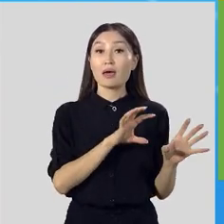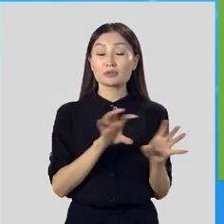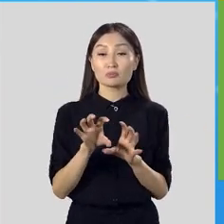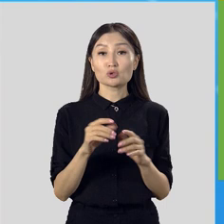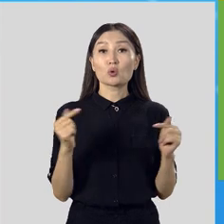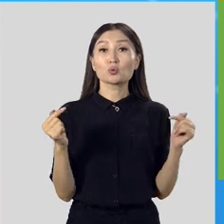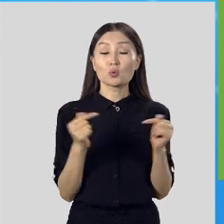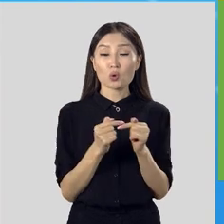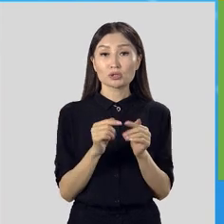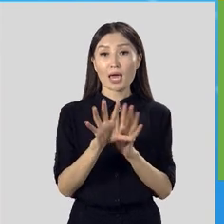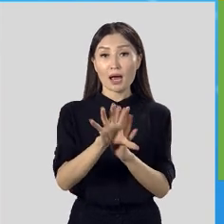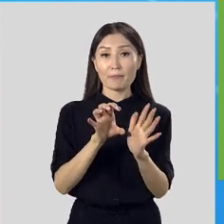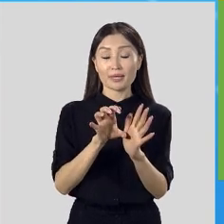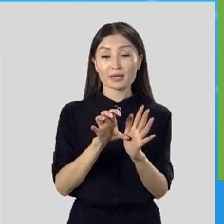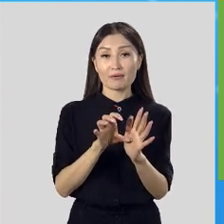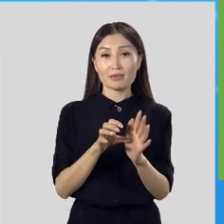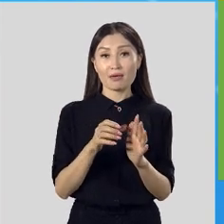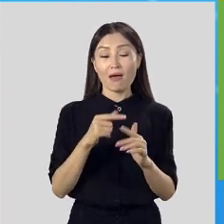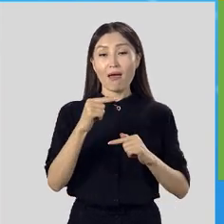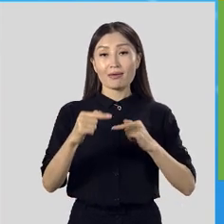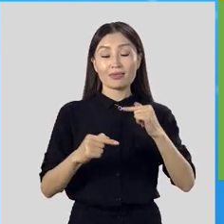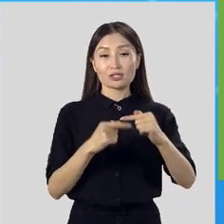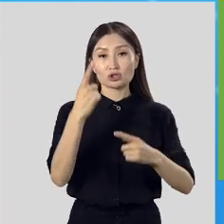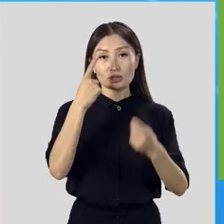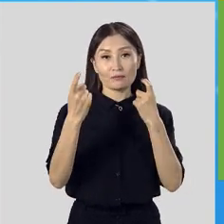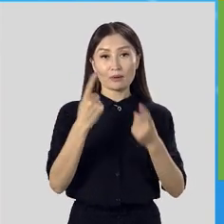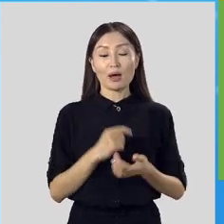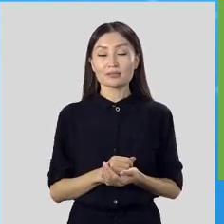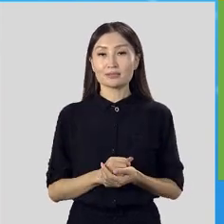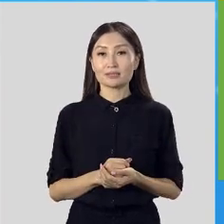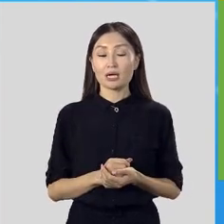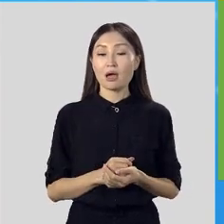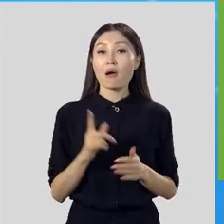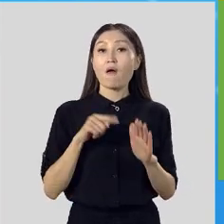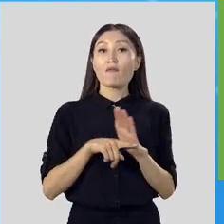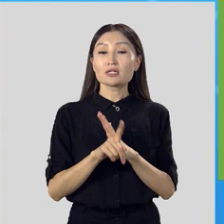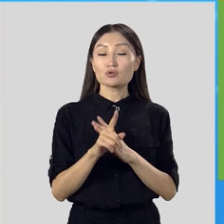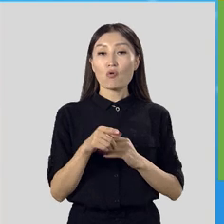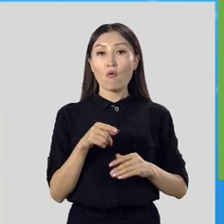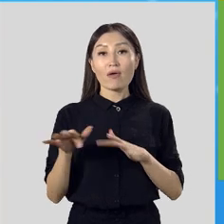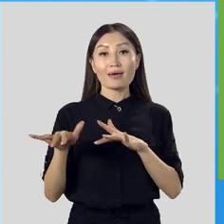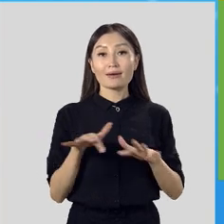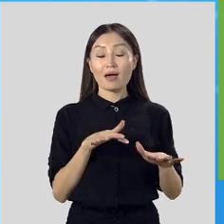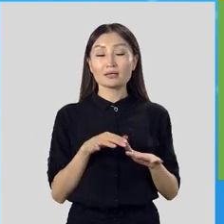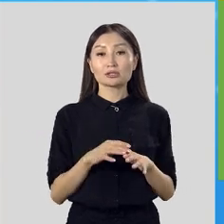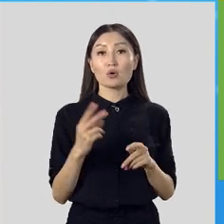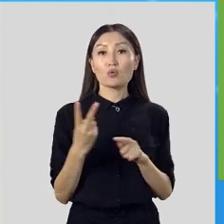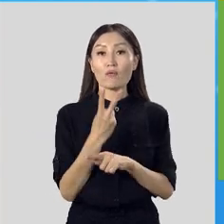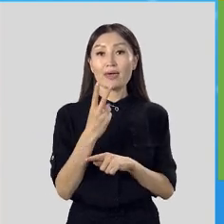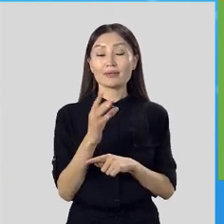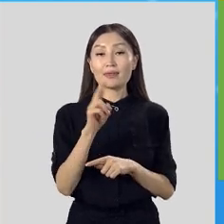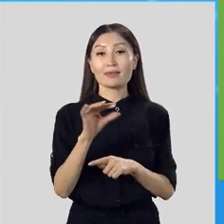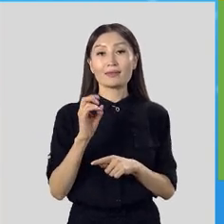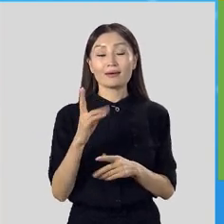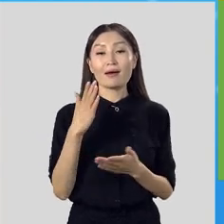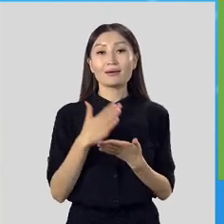обеспечивает точное копирование генетической информации. В основе реакции удвоения ДНК